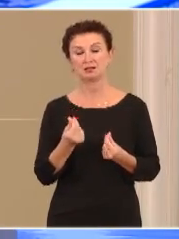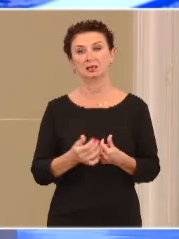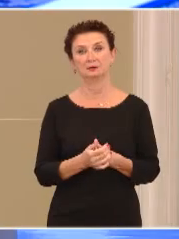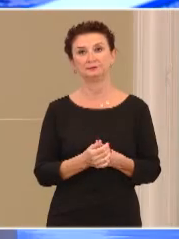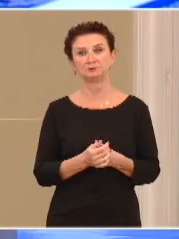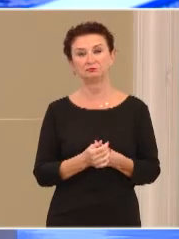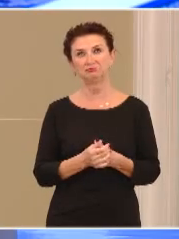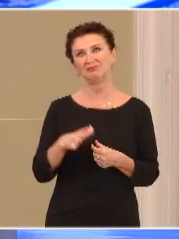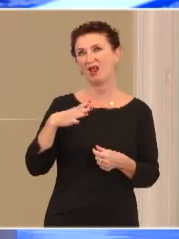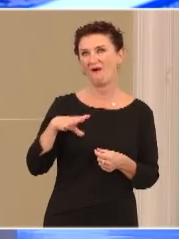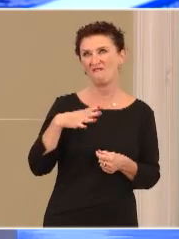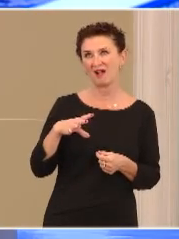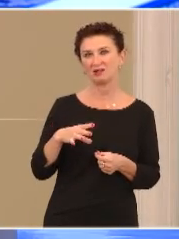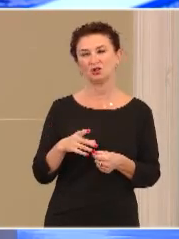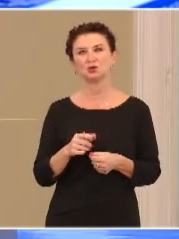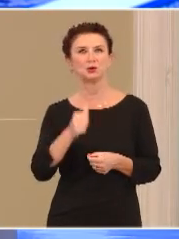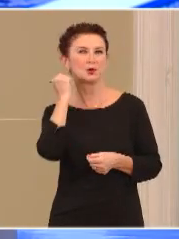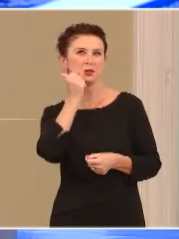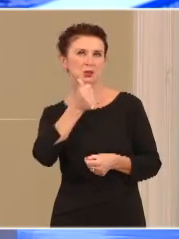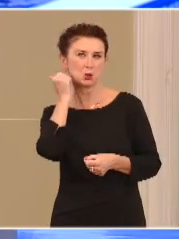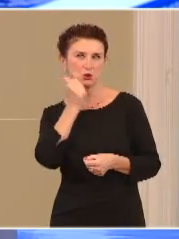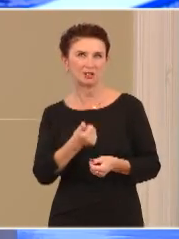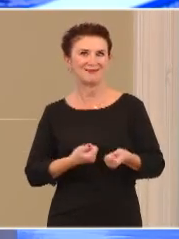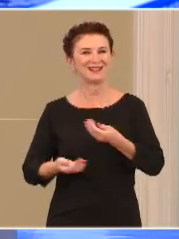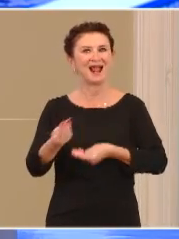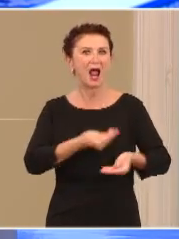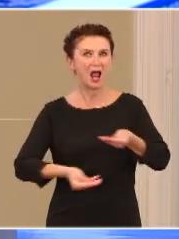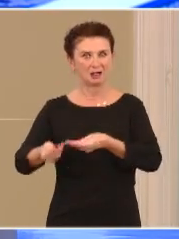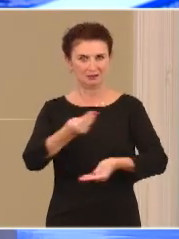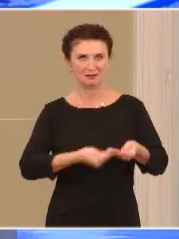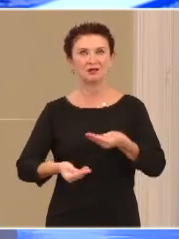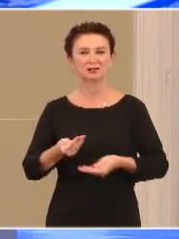jest wyceniany codziennie na akcjach, będzie mógł być